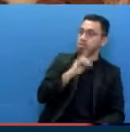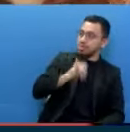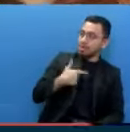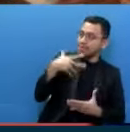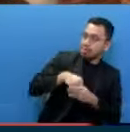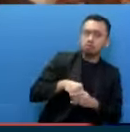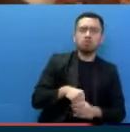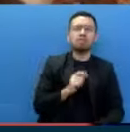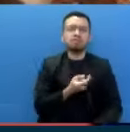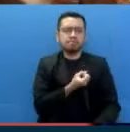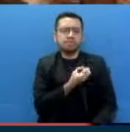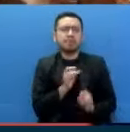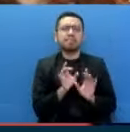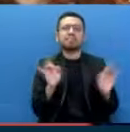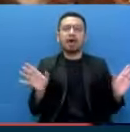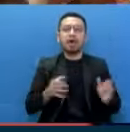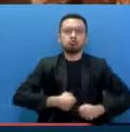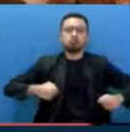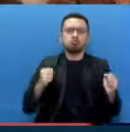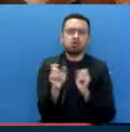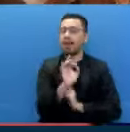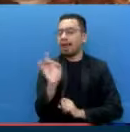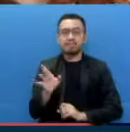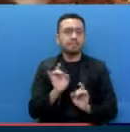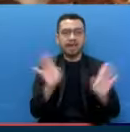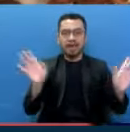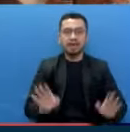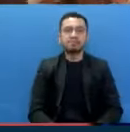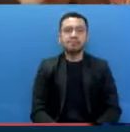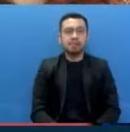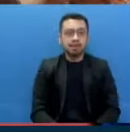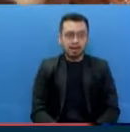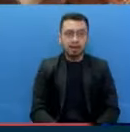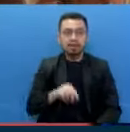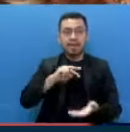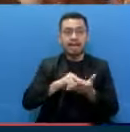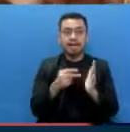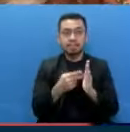Eh apa kata penasat hukum Saya kira bagus tuh dari sejak awal penasat hukum dilibatkan dalam rangka memahami hasilnya